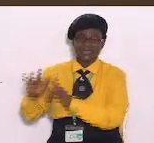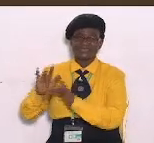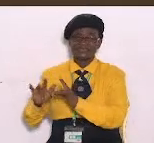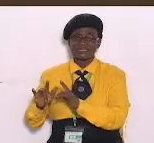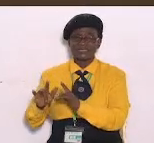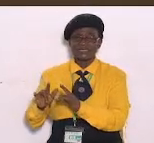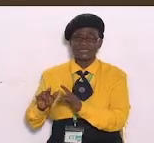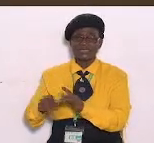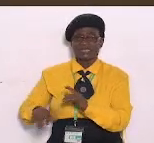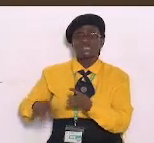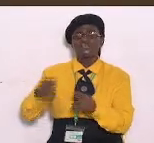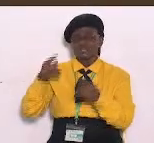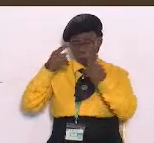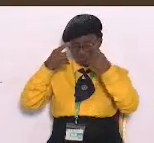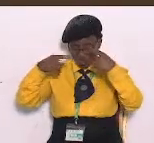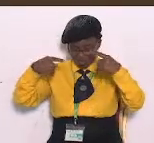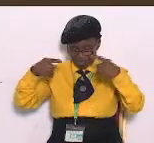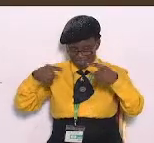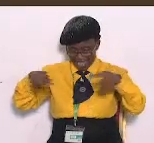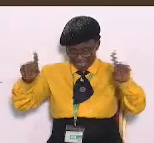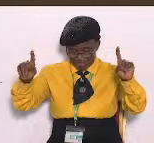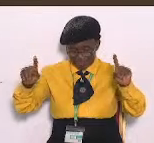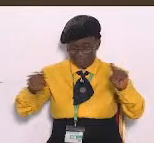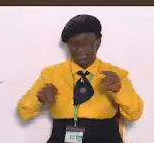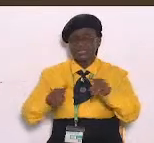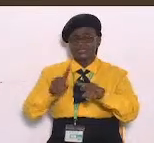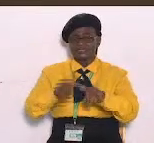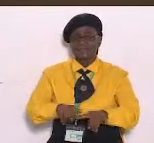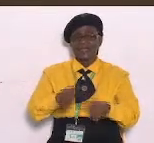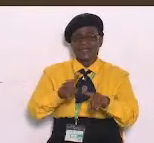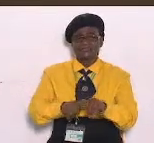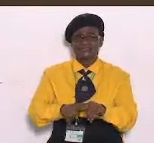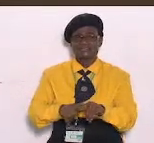souverain celui-là que su C